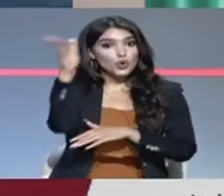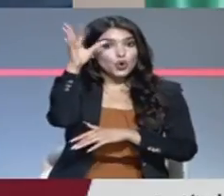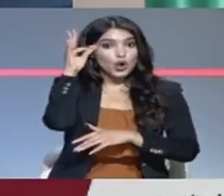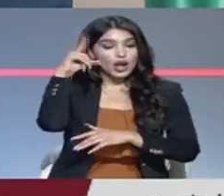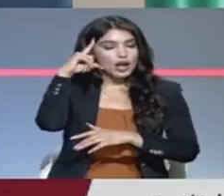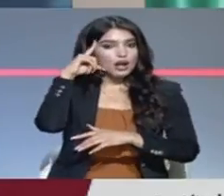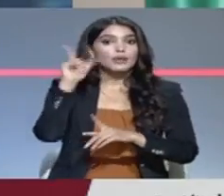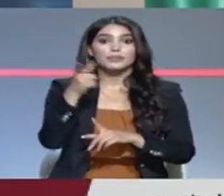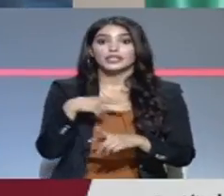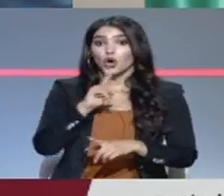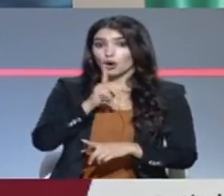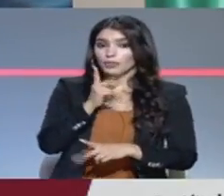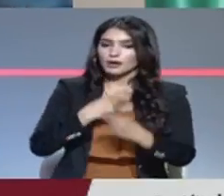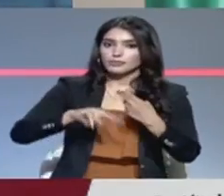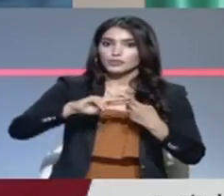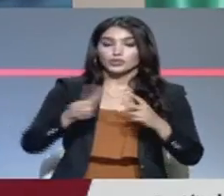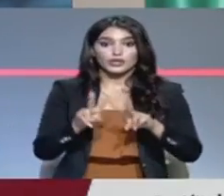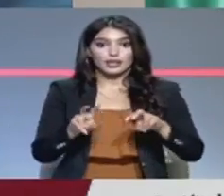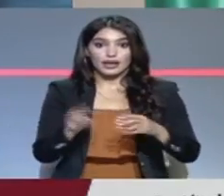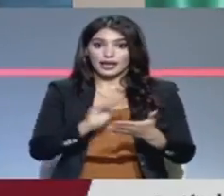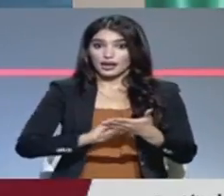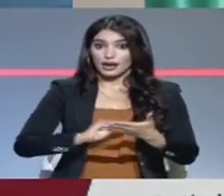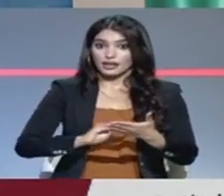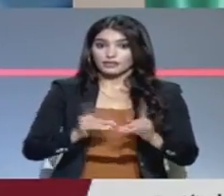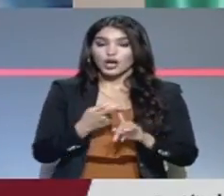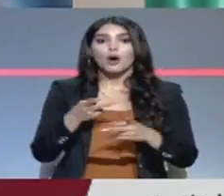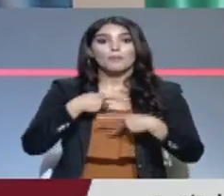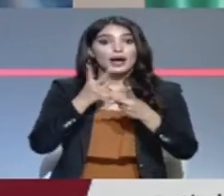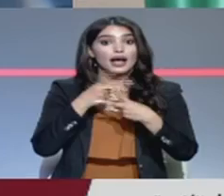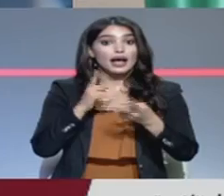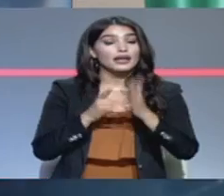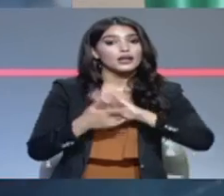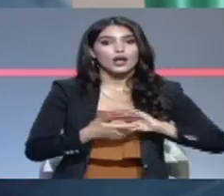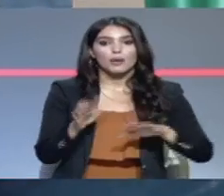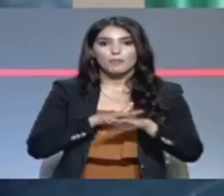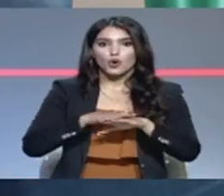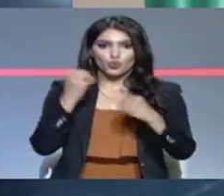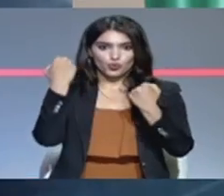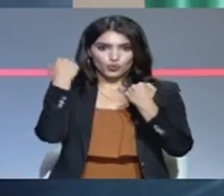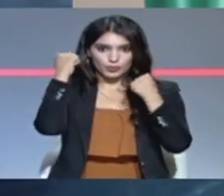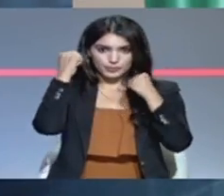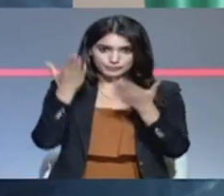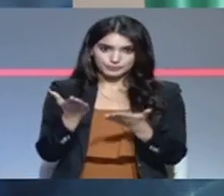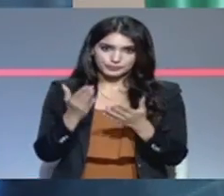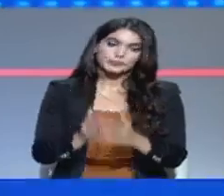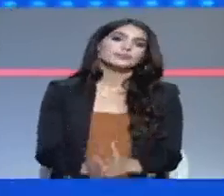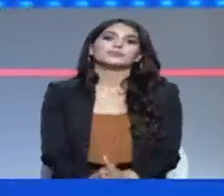الداخلية باشاغا سيجيب على تحقيق إداري حول تصريحاته بشأن هذه المظاهرات.